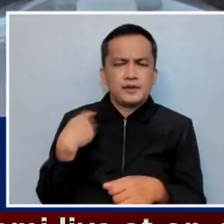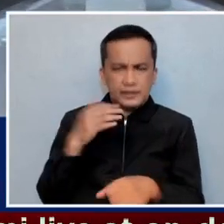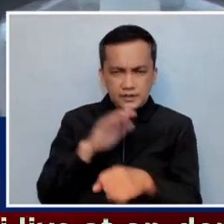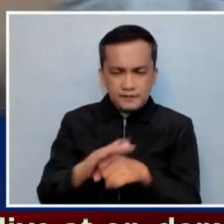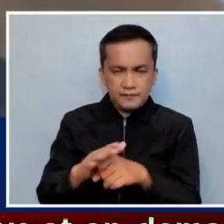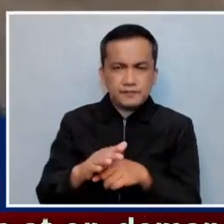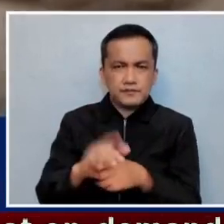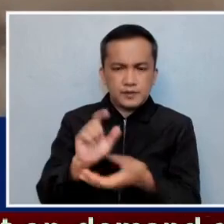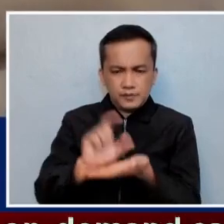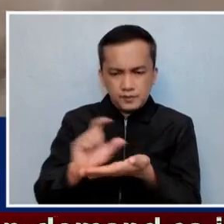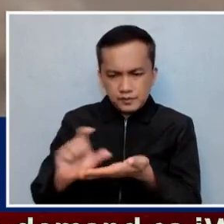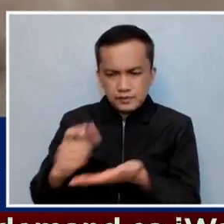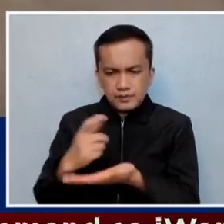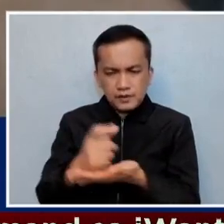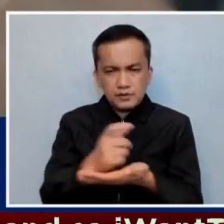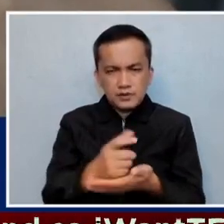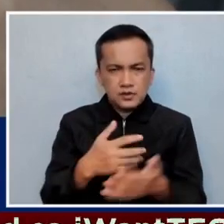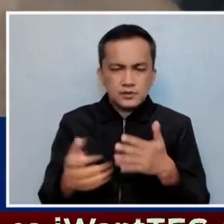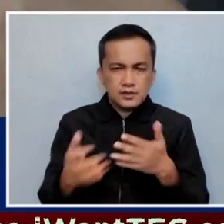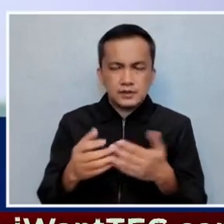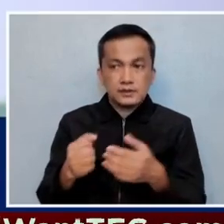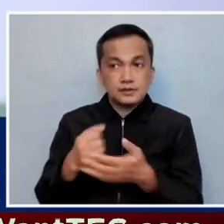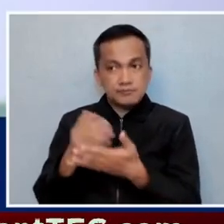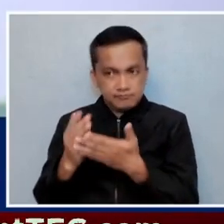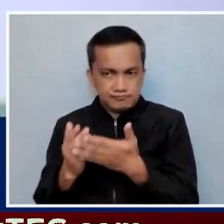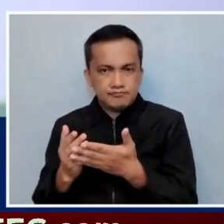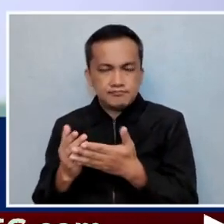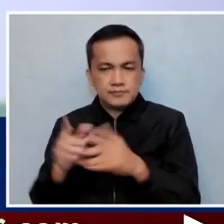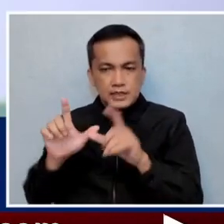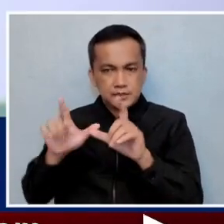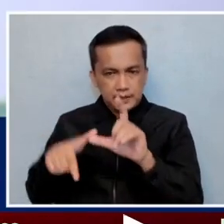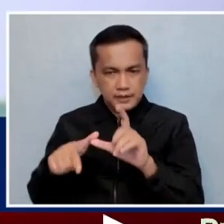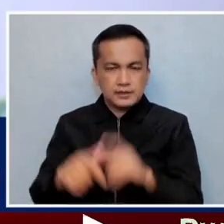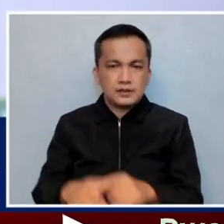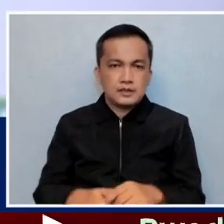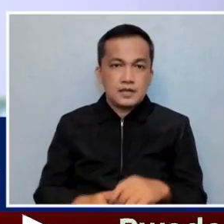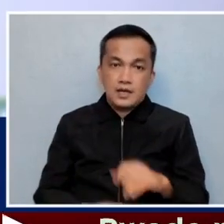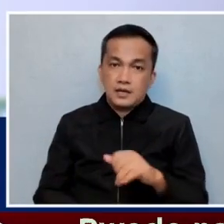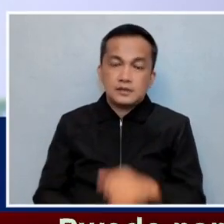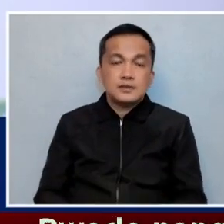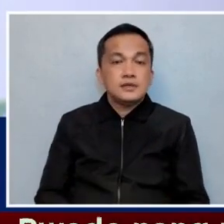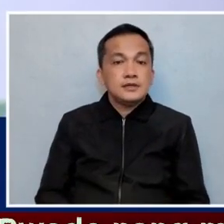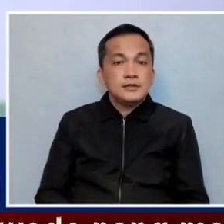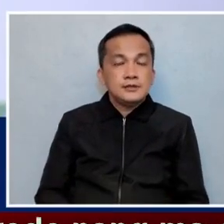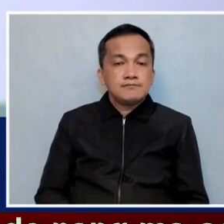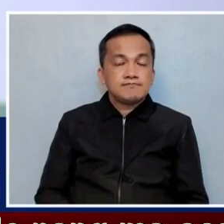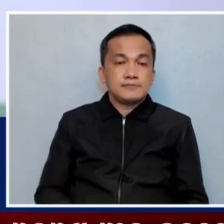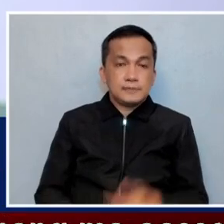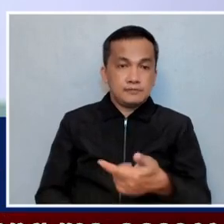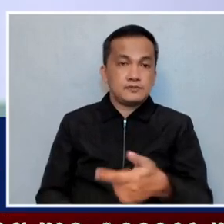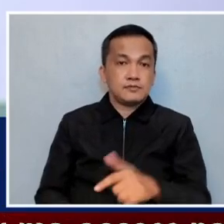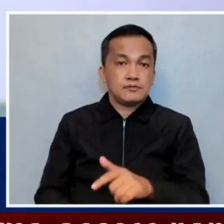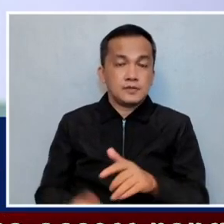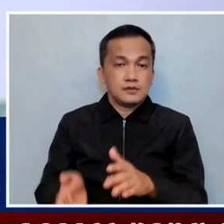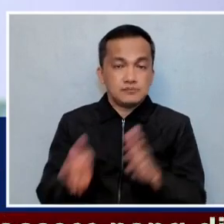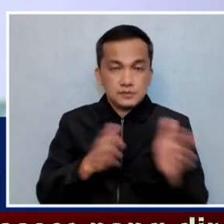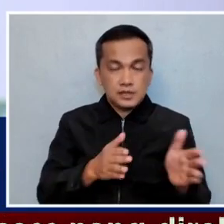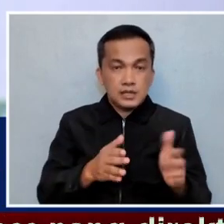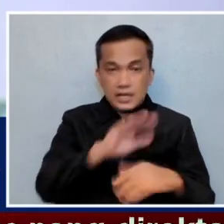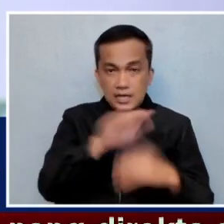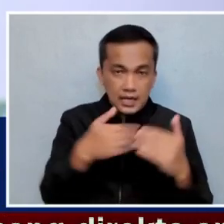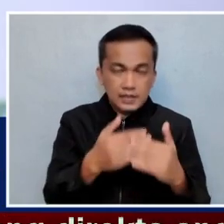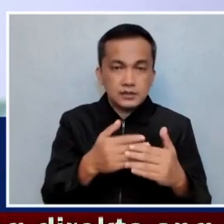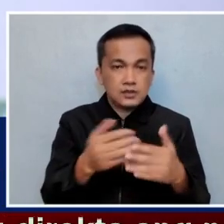kahit pa may mga mag-e-expire na. Lahat po, even those that have expired from the private sector and the